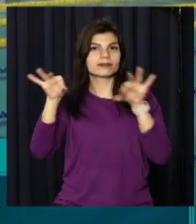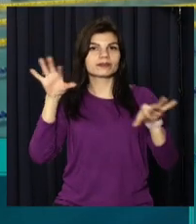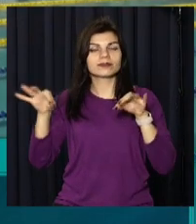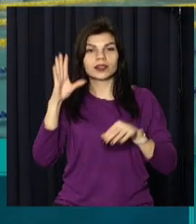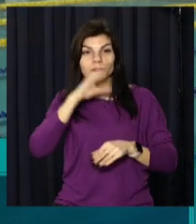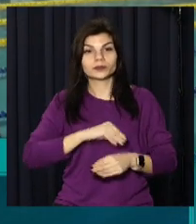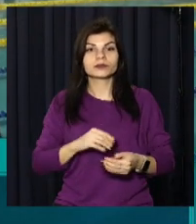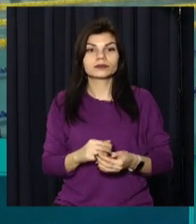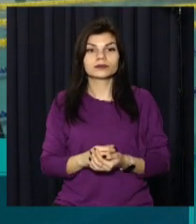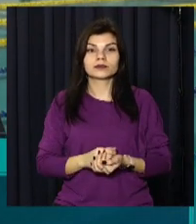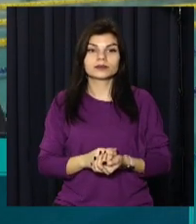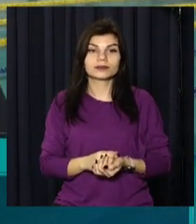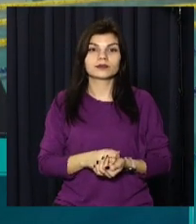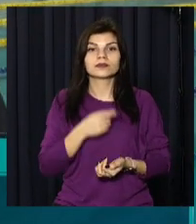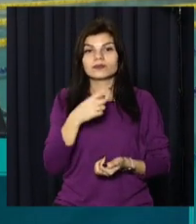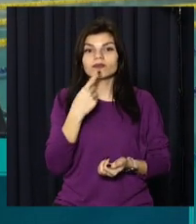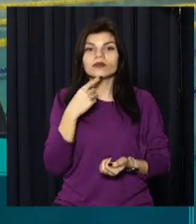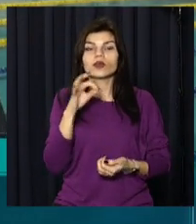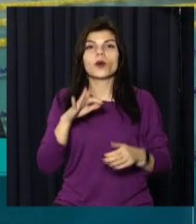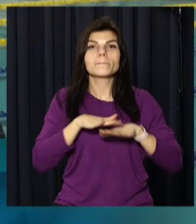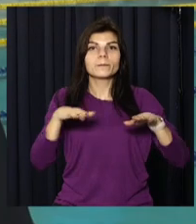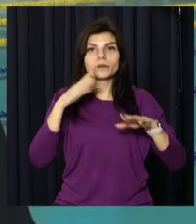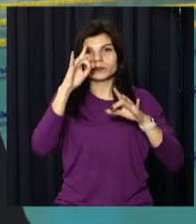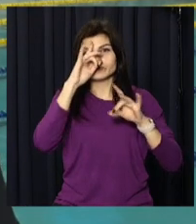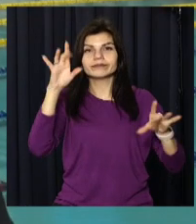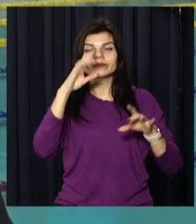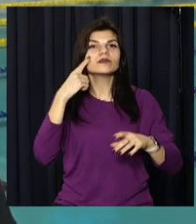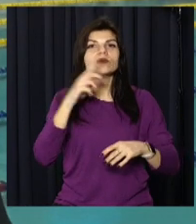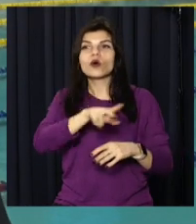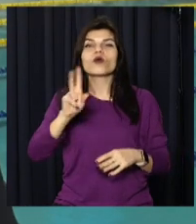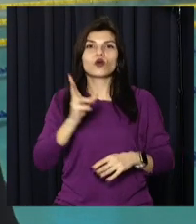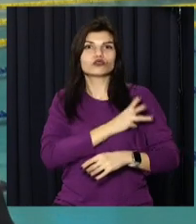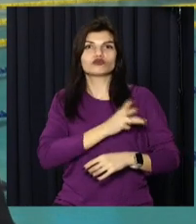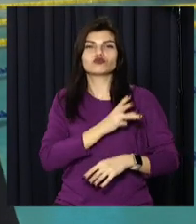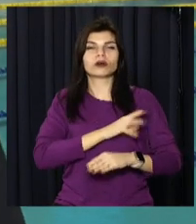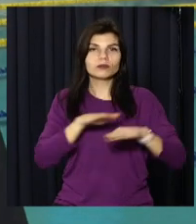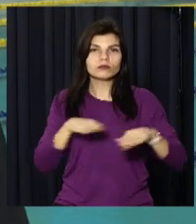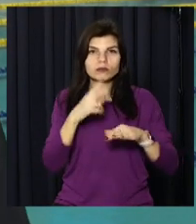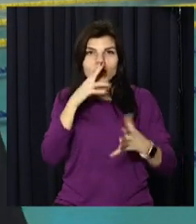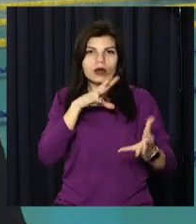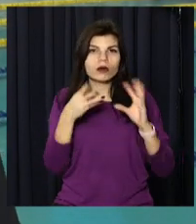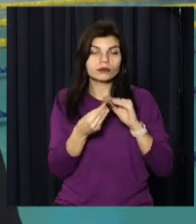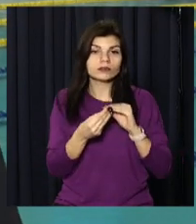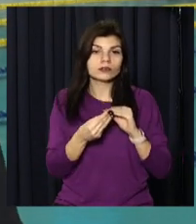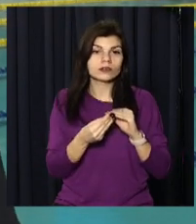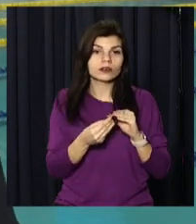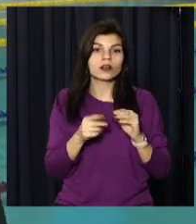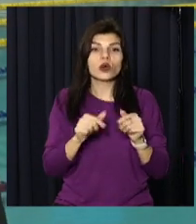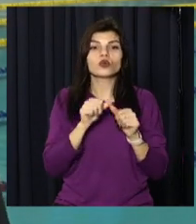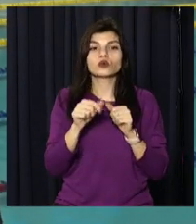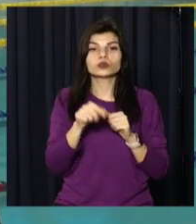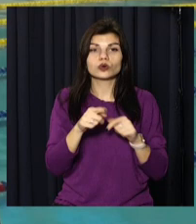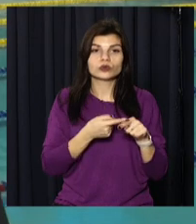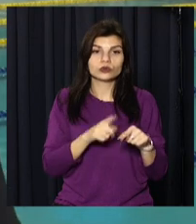кількість учасників говорить про популярність плавання, про бажання дітей брати участь у змаганнях. Крім цього, ці